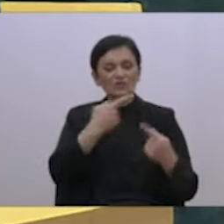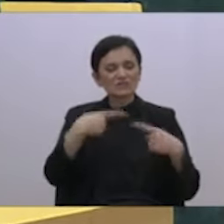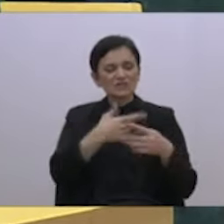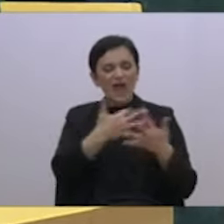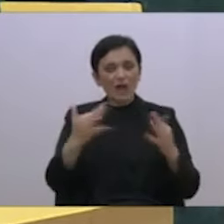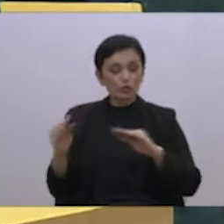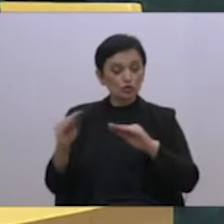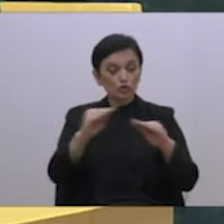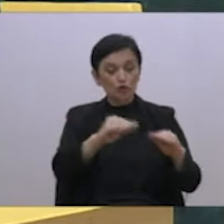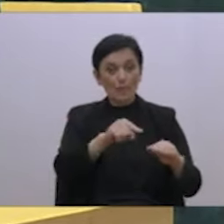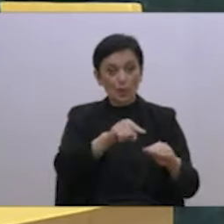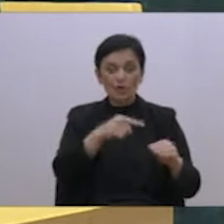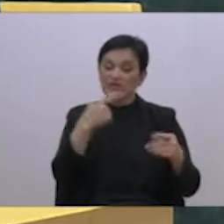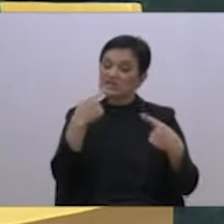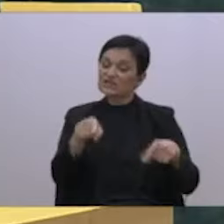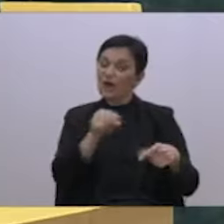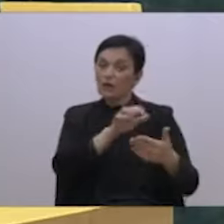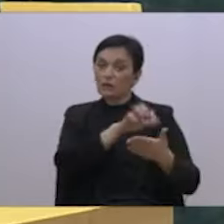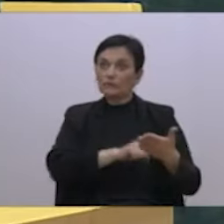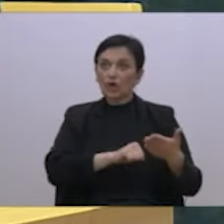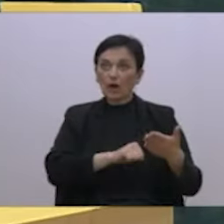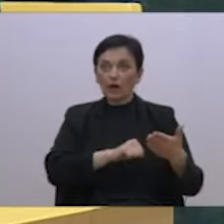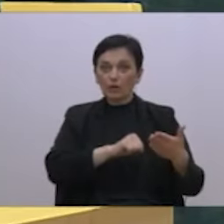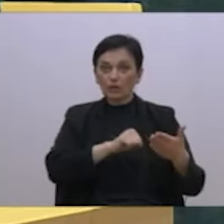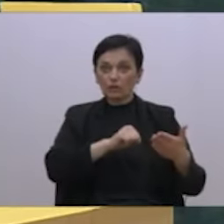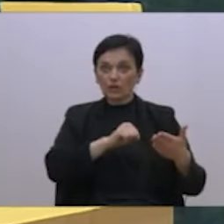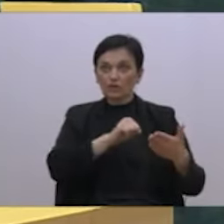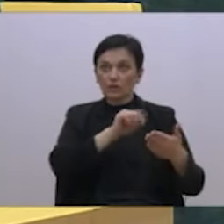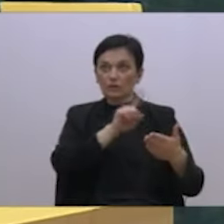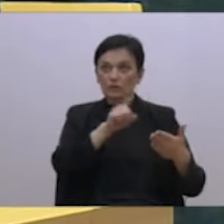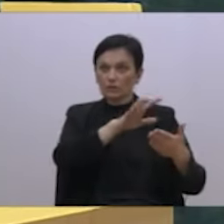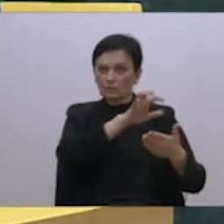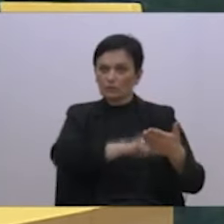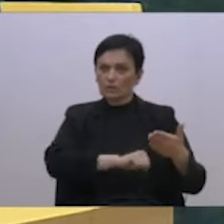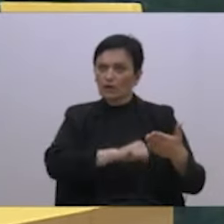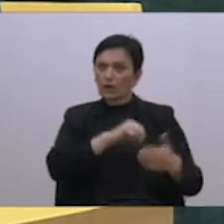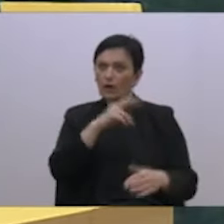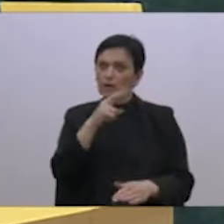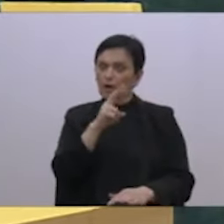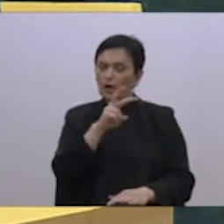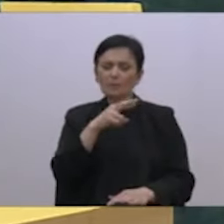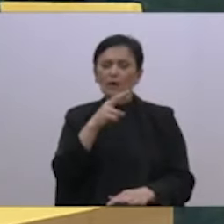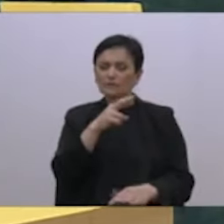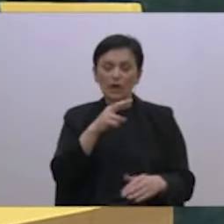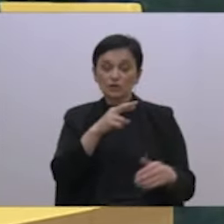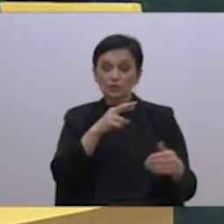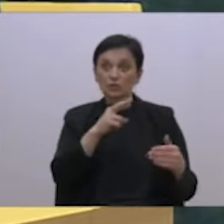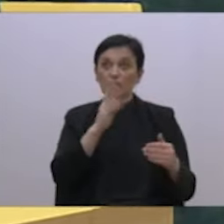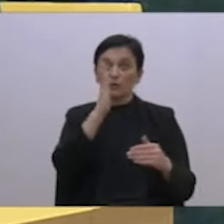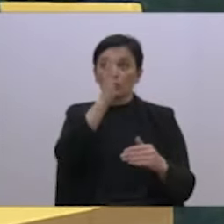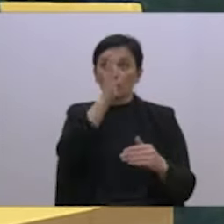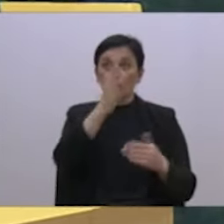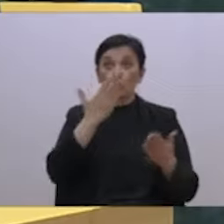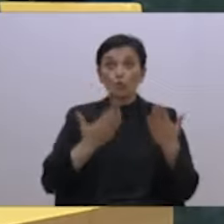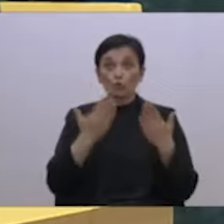ტექნოლოგიები ის სხვანაირად იბეგრება მაგრამ იბეგრება ასევე იხდის დღეგეს რომელსაც მომავალში ჩაითვლის თუ